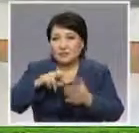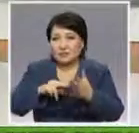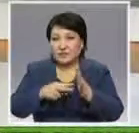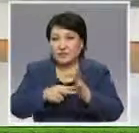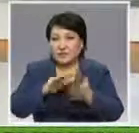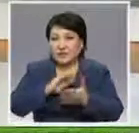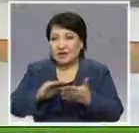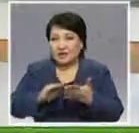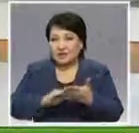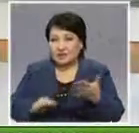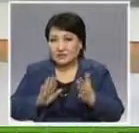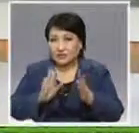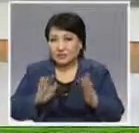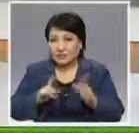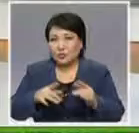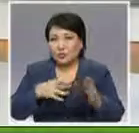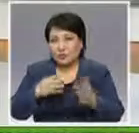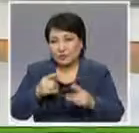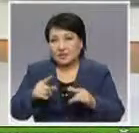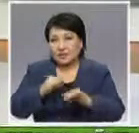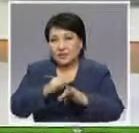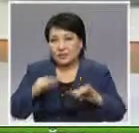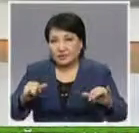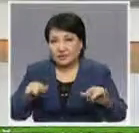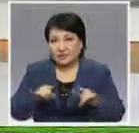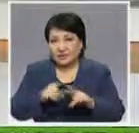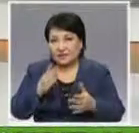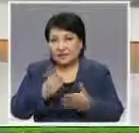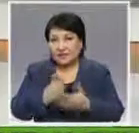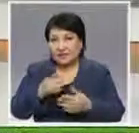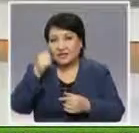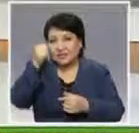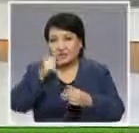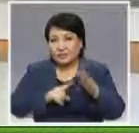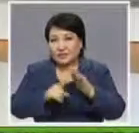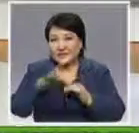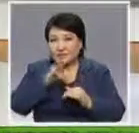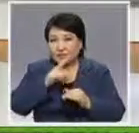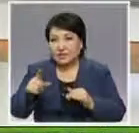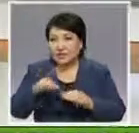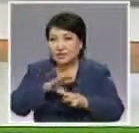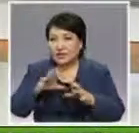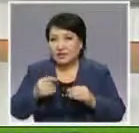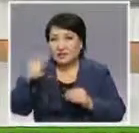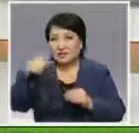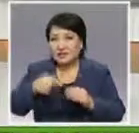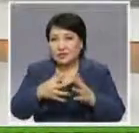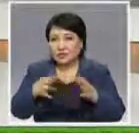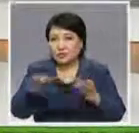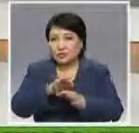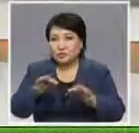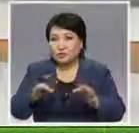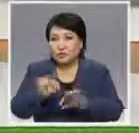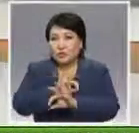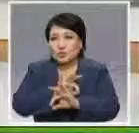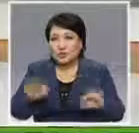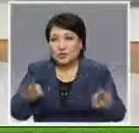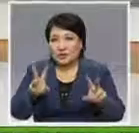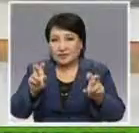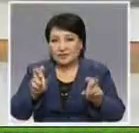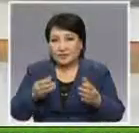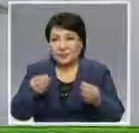сызып қоймай, оларды дамытып та келеді. Жыл басынан бері барлығы 1000-ға жуық жоба үздік атанып, қаржылай көмекке ие болған.